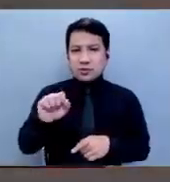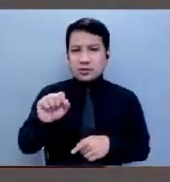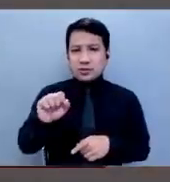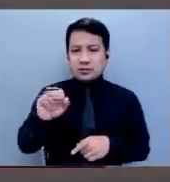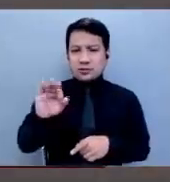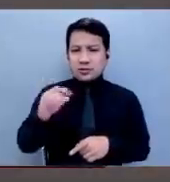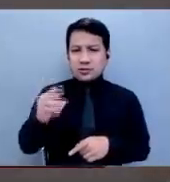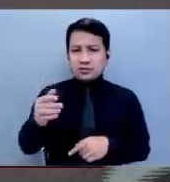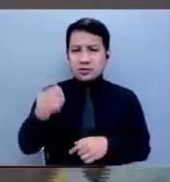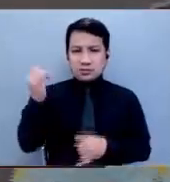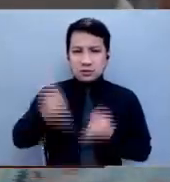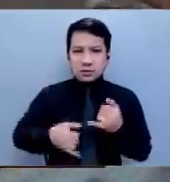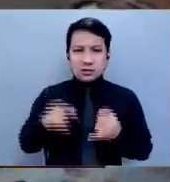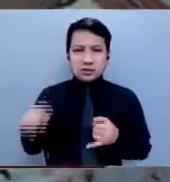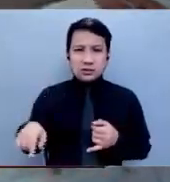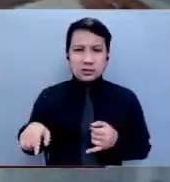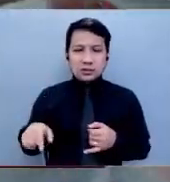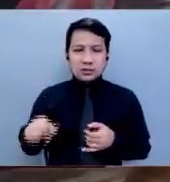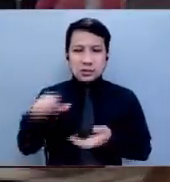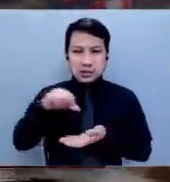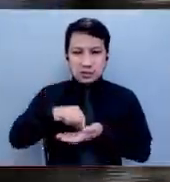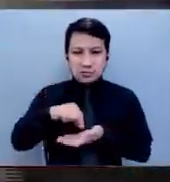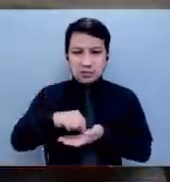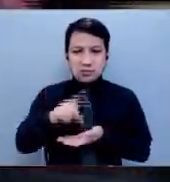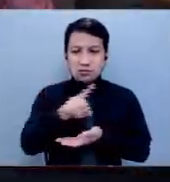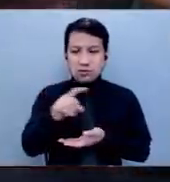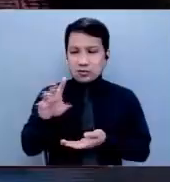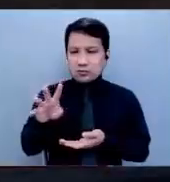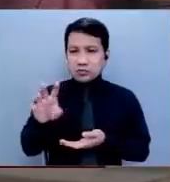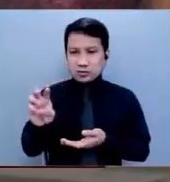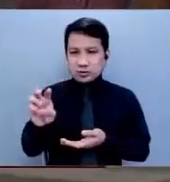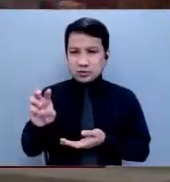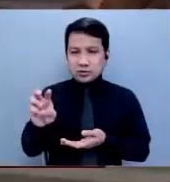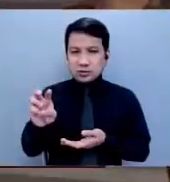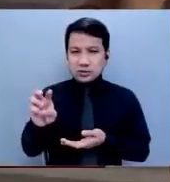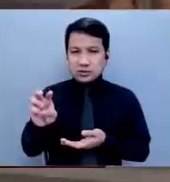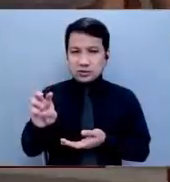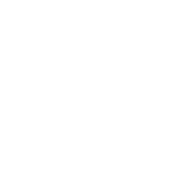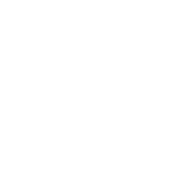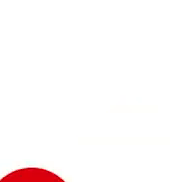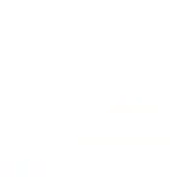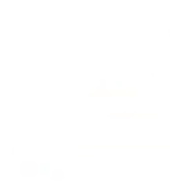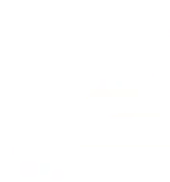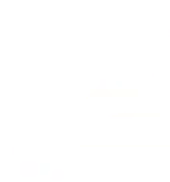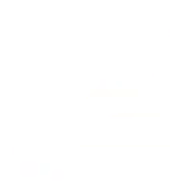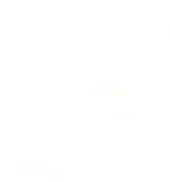nangungulelat naman ang Afghanistan na pang 146 sa rankings.